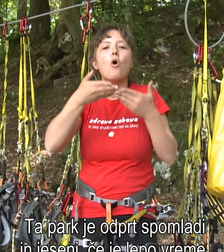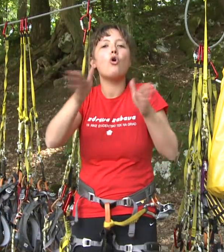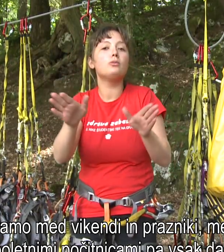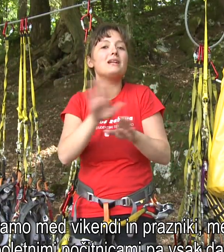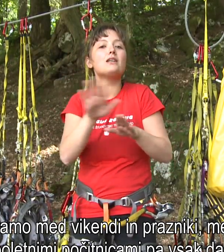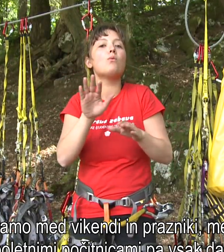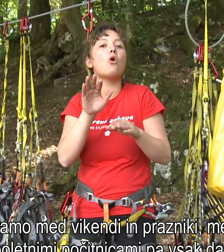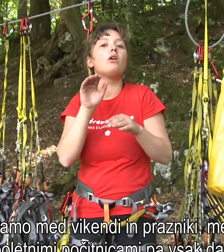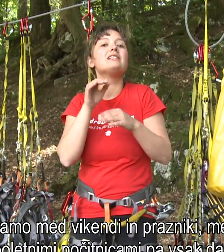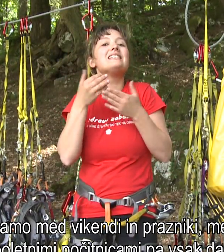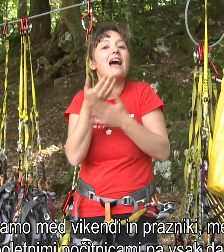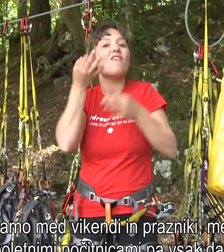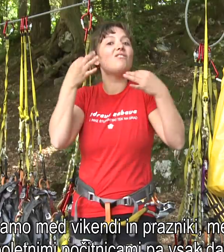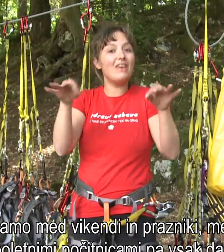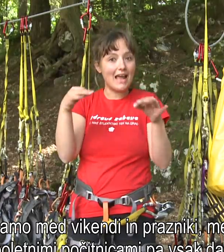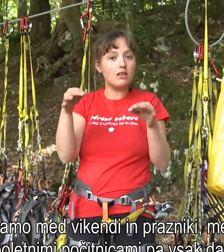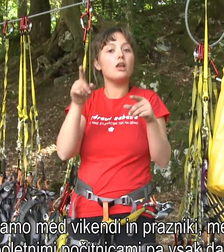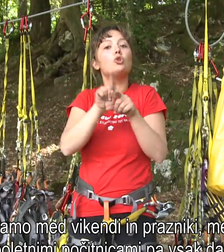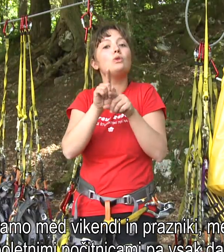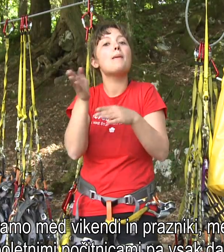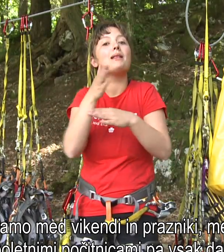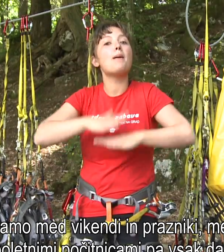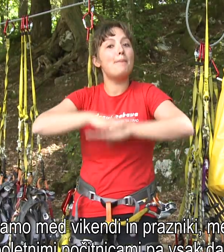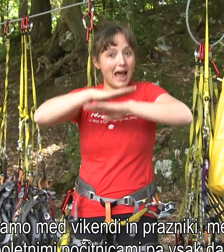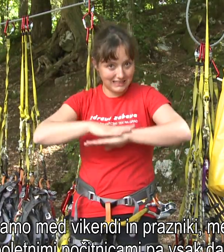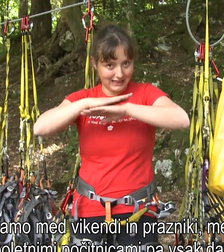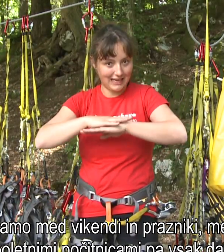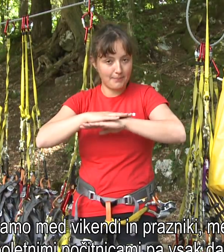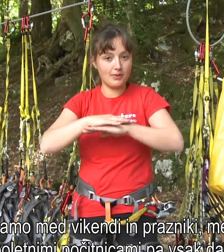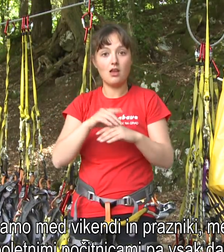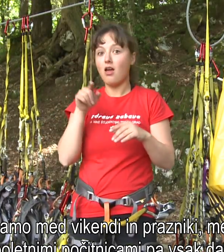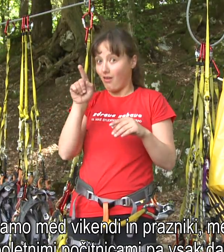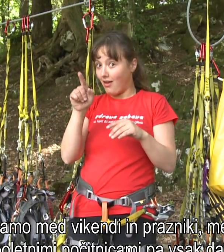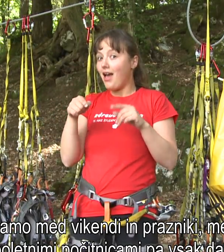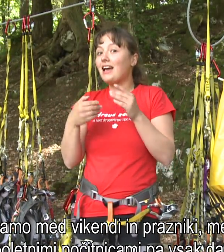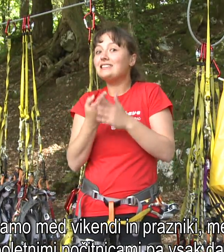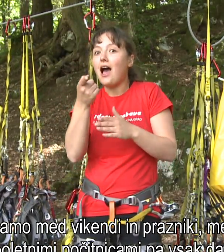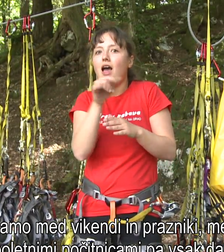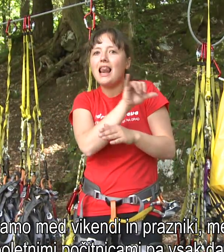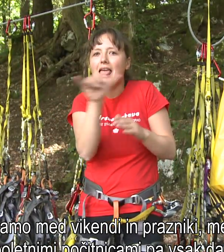vreme. Jaz sem med prazniki.